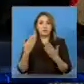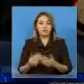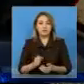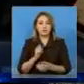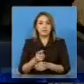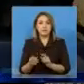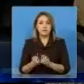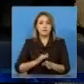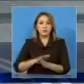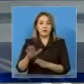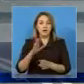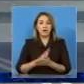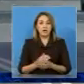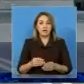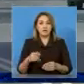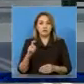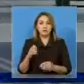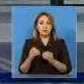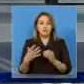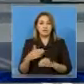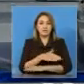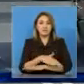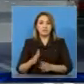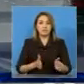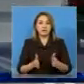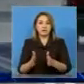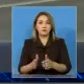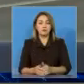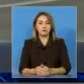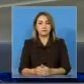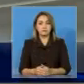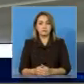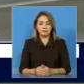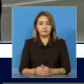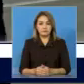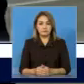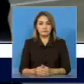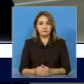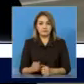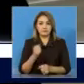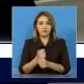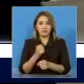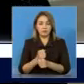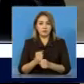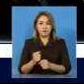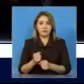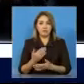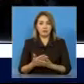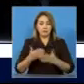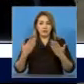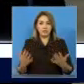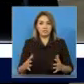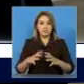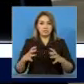задача перевыполнена. В эксплуатацию сданы 115 дорог. Работа проделана большая в этом году. Но